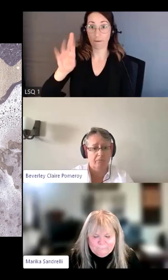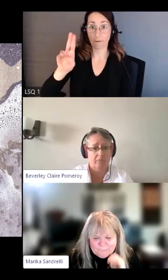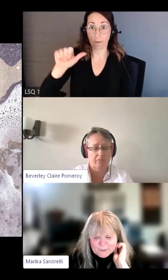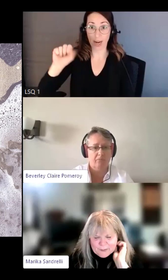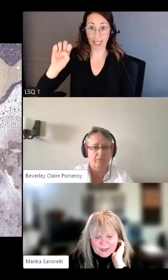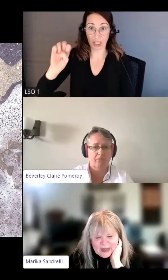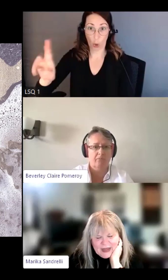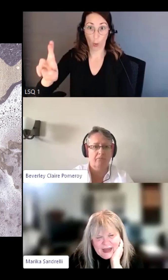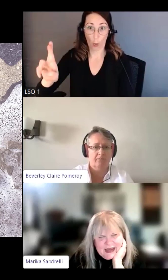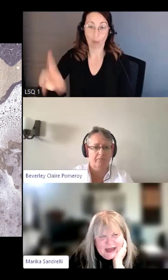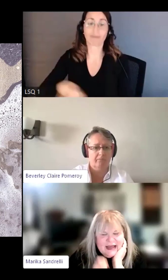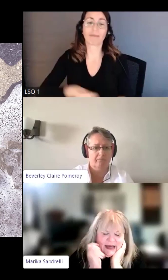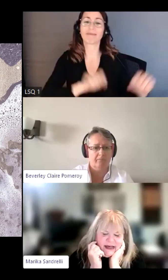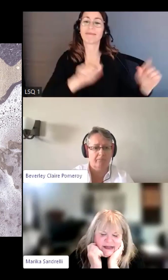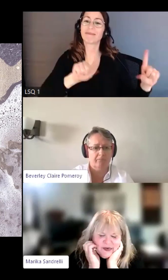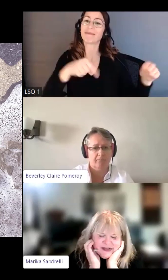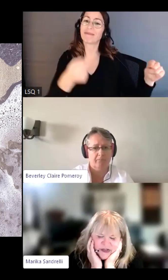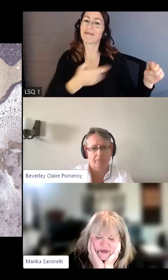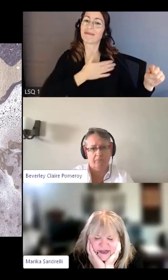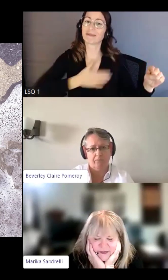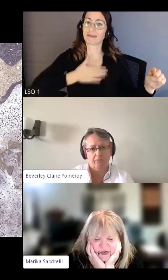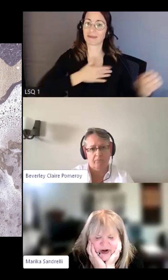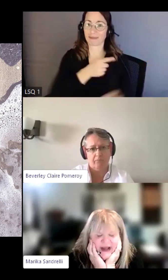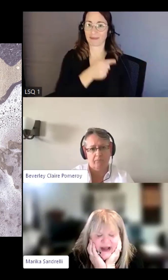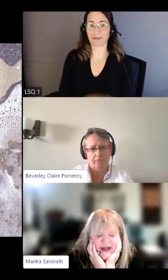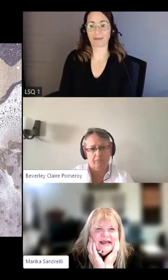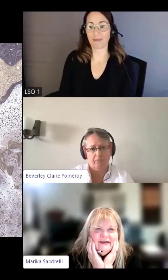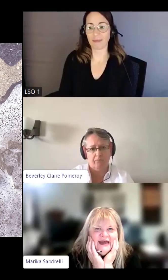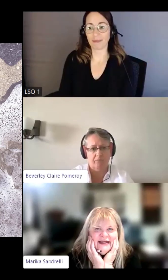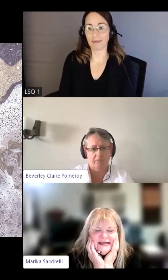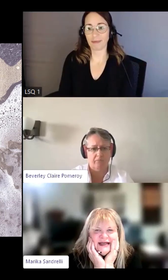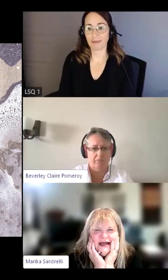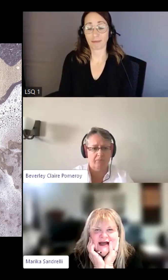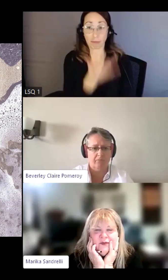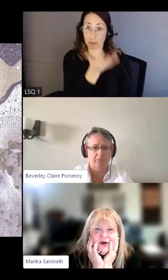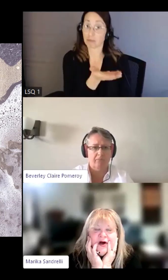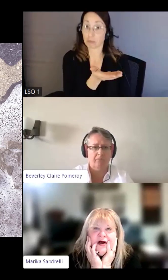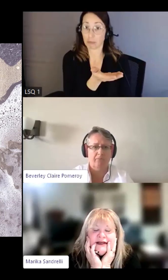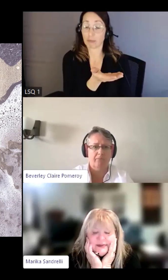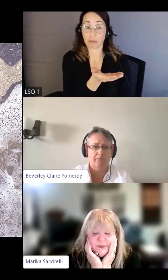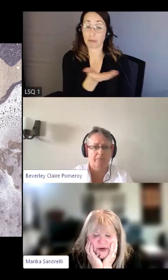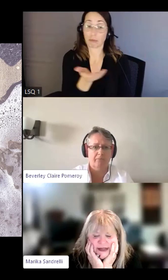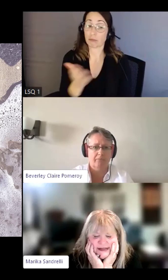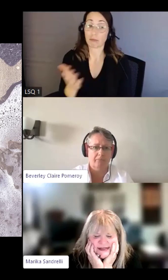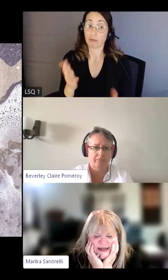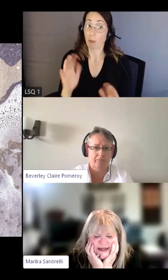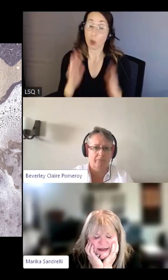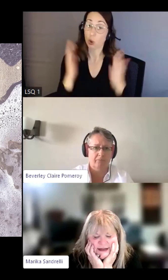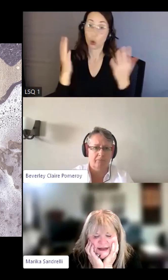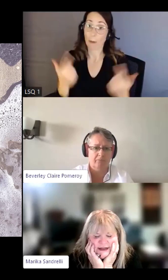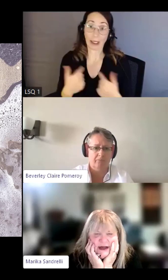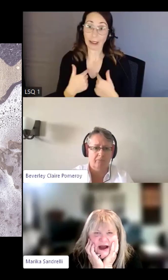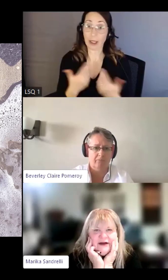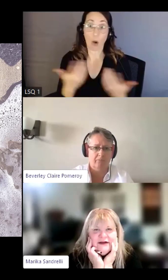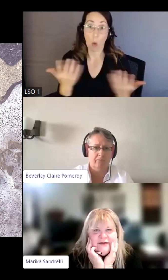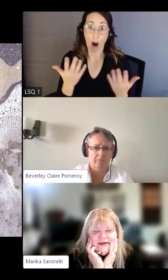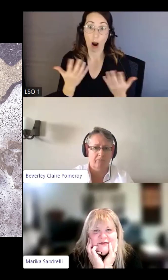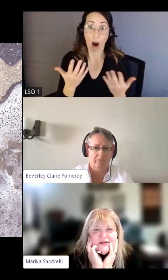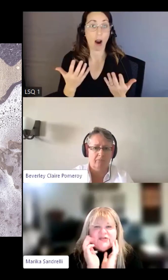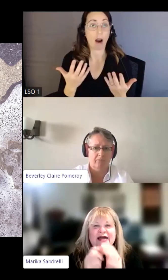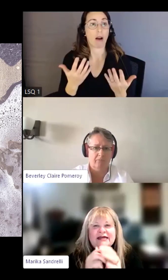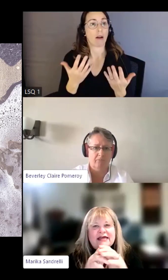Alors, il n'est pas surprenant que nous faisons tous face à des taux élevés